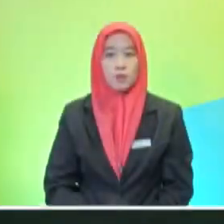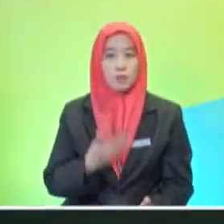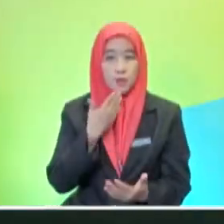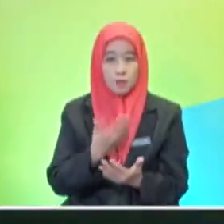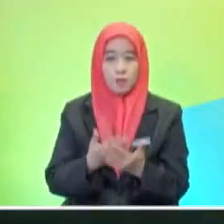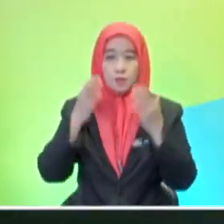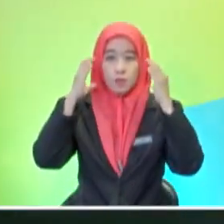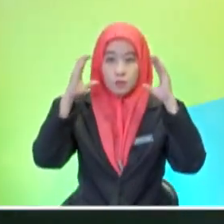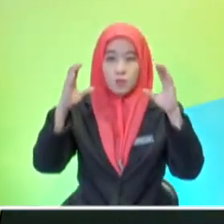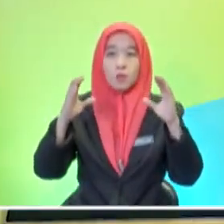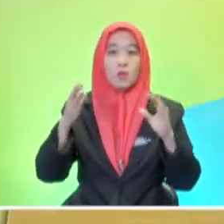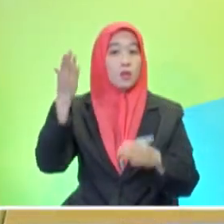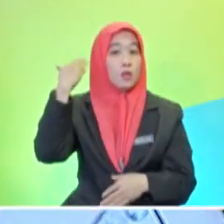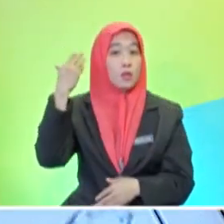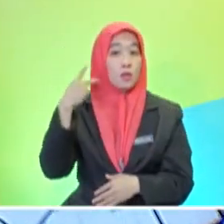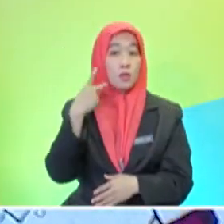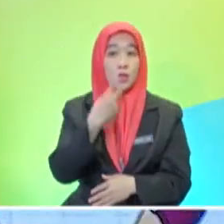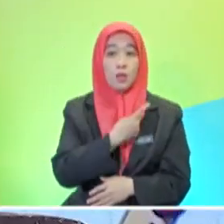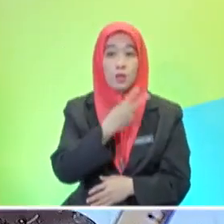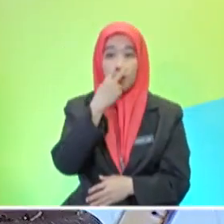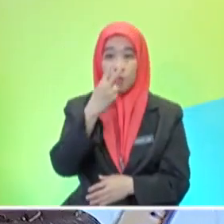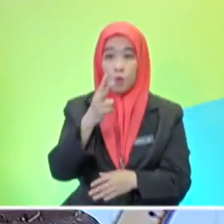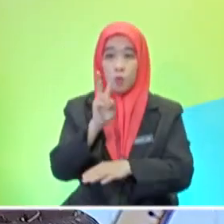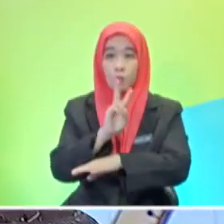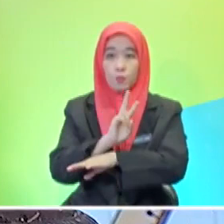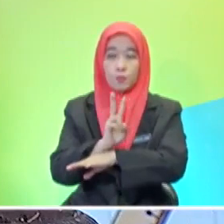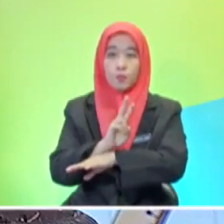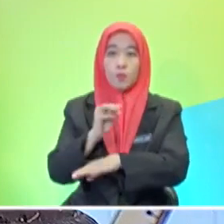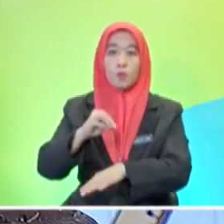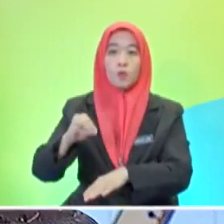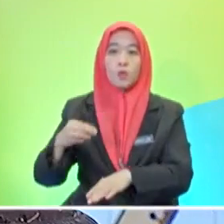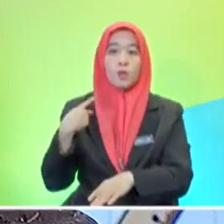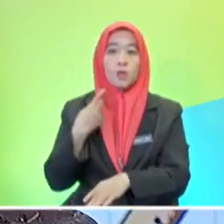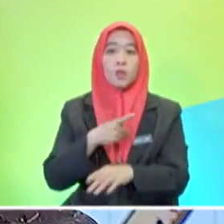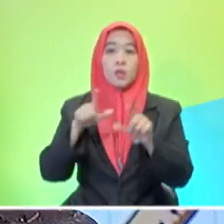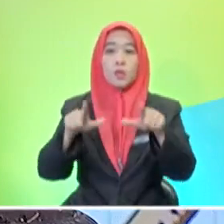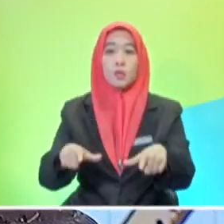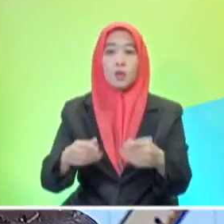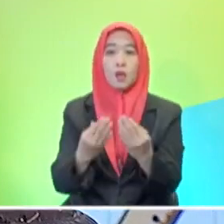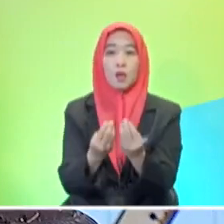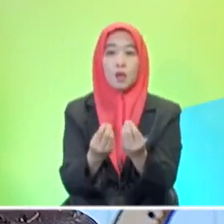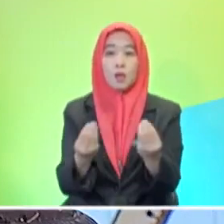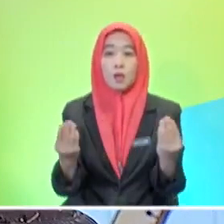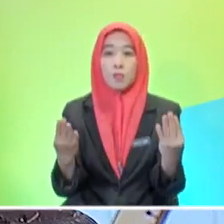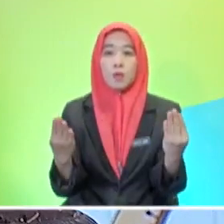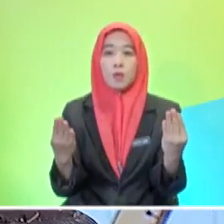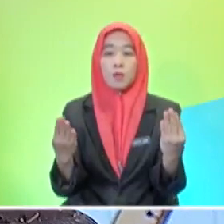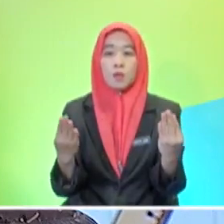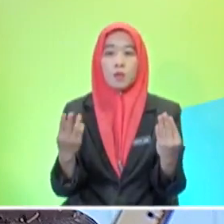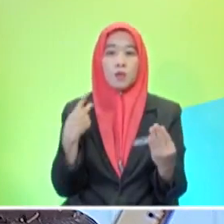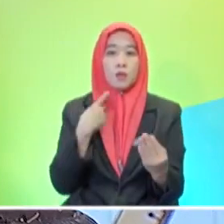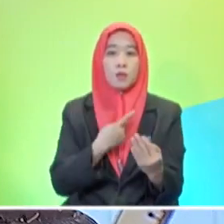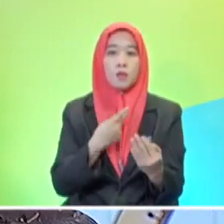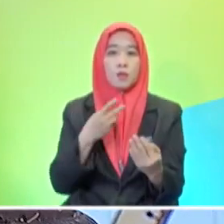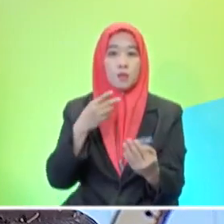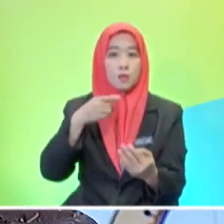Baiklah cikgu, sebentar tadi kita telah lihat murid-murid kita meletakkan baju ya cikgu yang cikgu sebutkan.